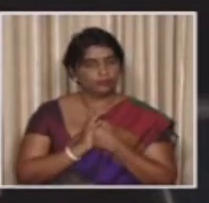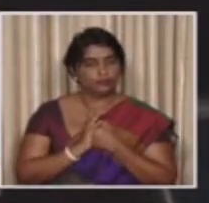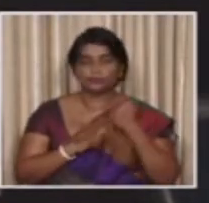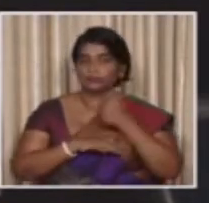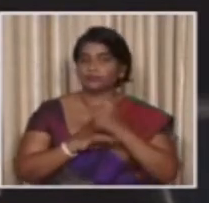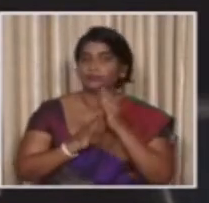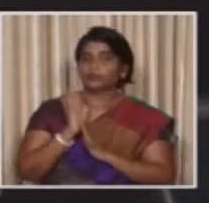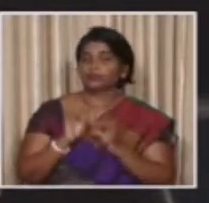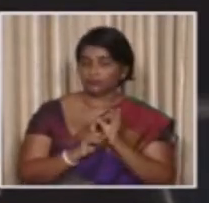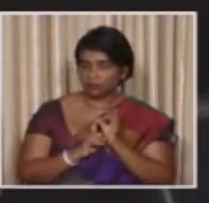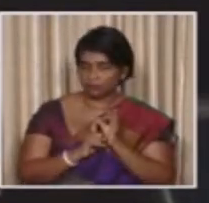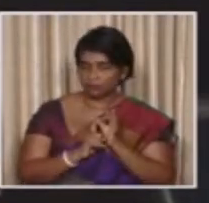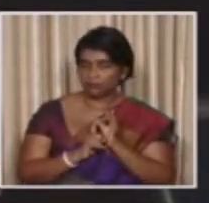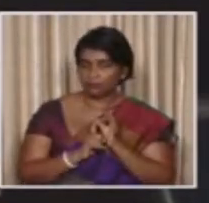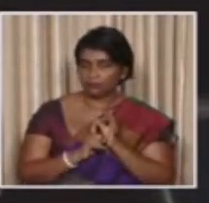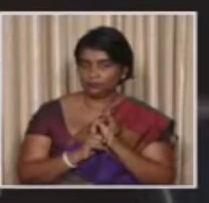මොළසුර මන්ත්‍රීතුමනි